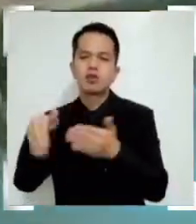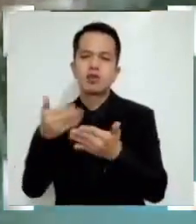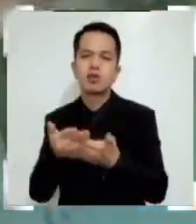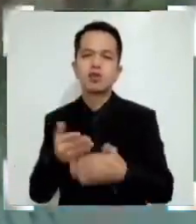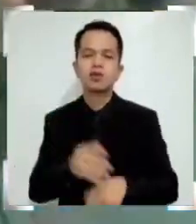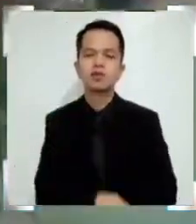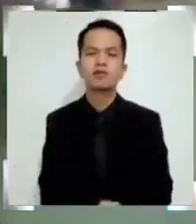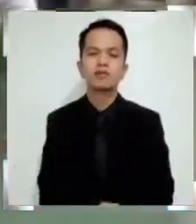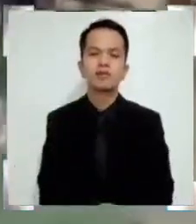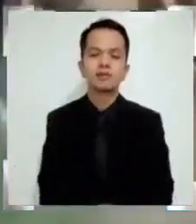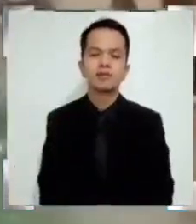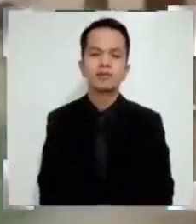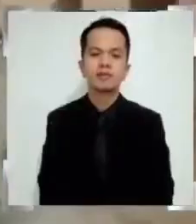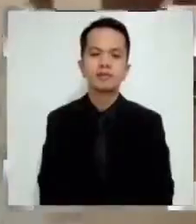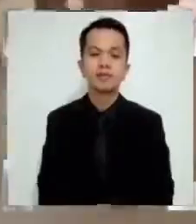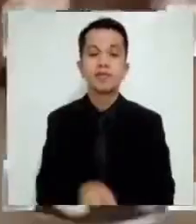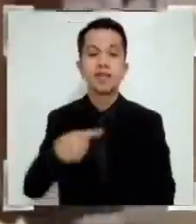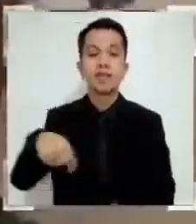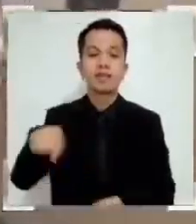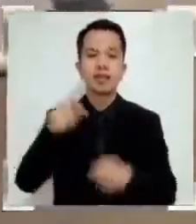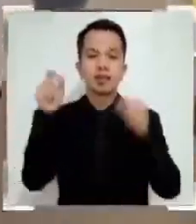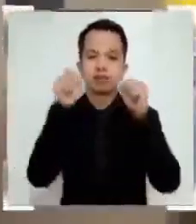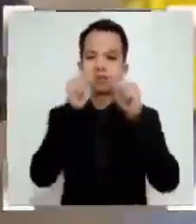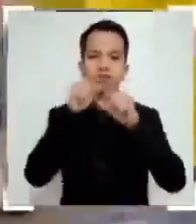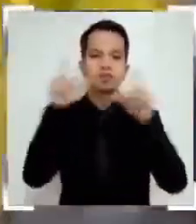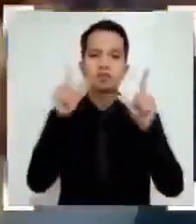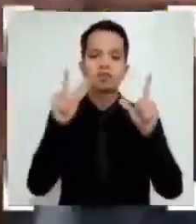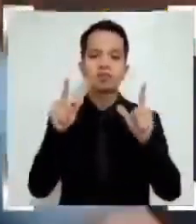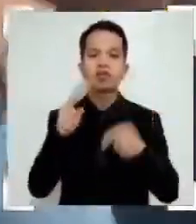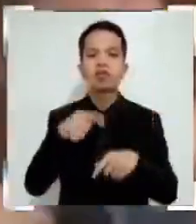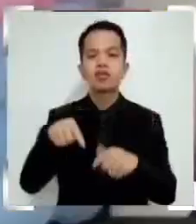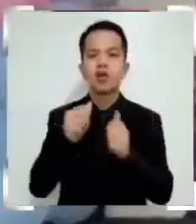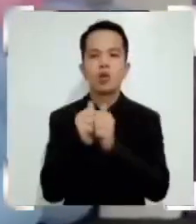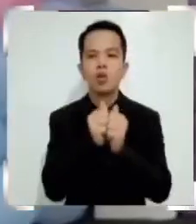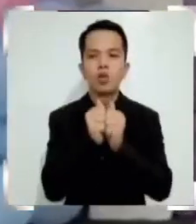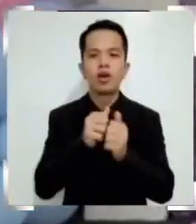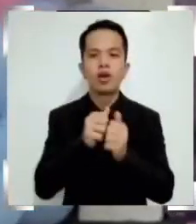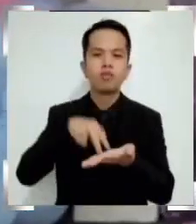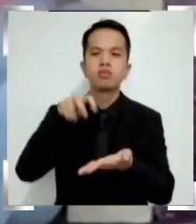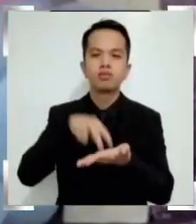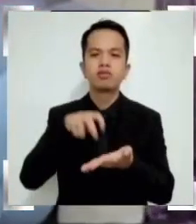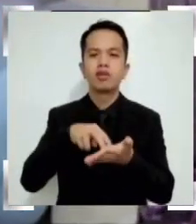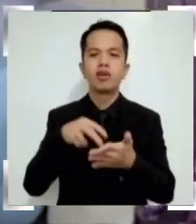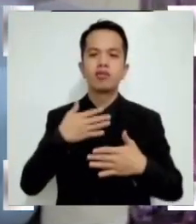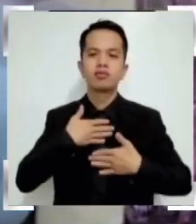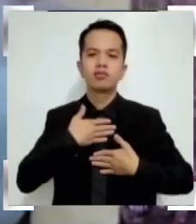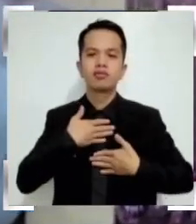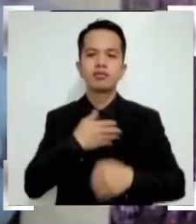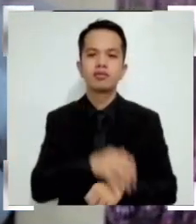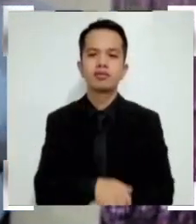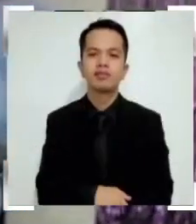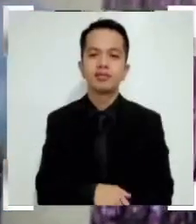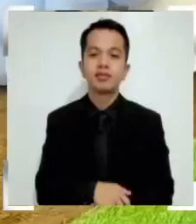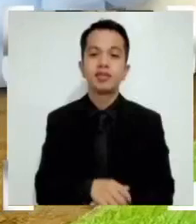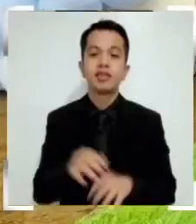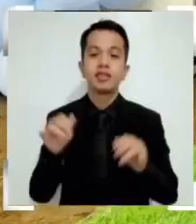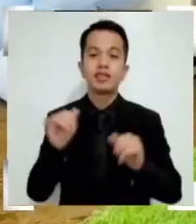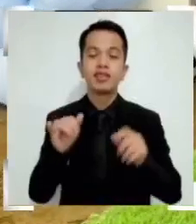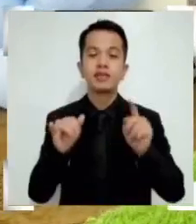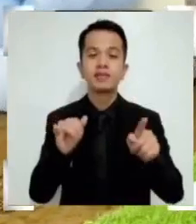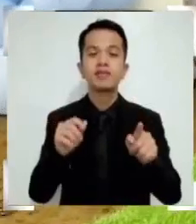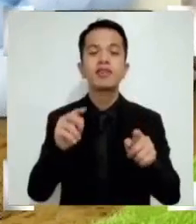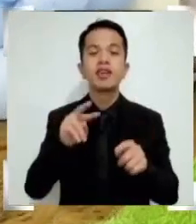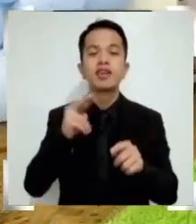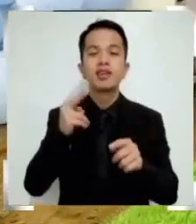Kaya maski sila ay nasurpresa at kasamang napatalon sa tuwa. Sakto pang ikalawang baby boy result ang lumabas sa araw na yon